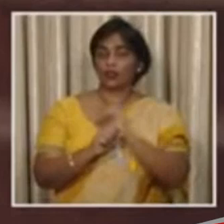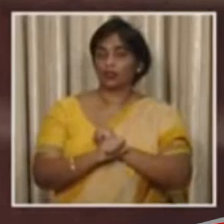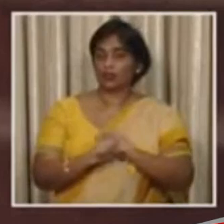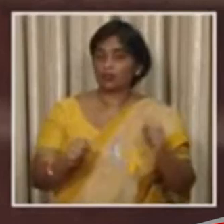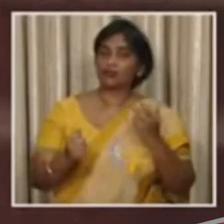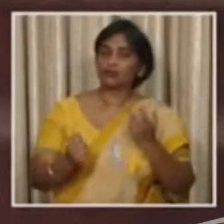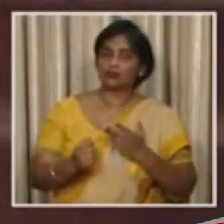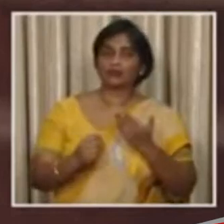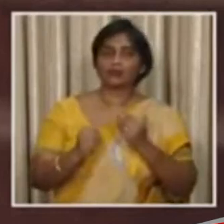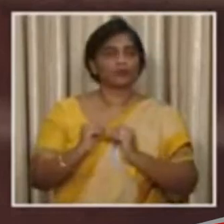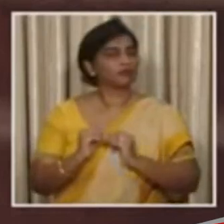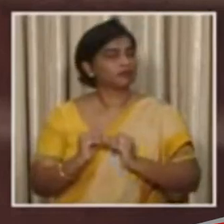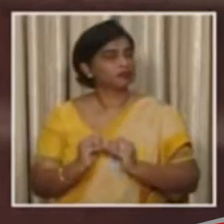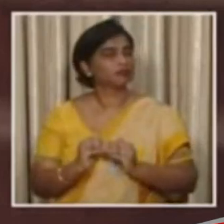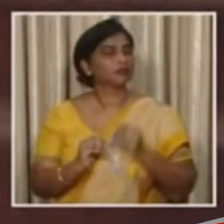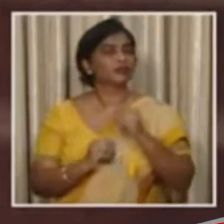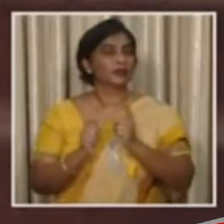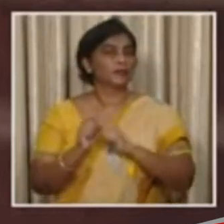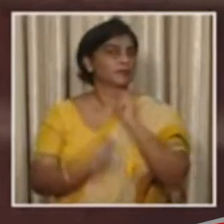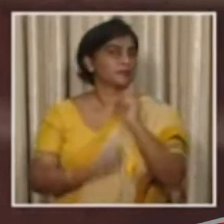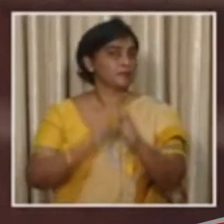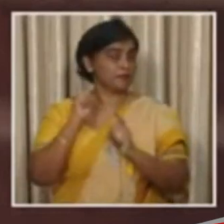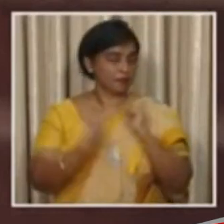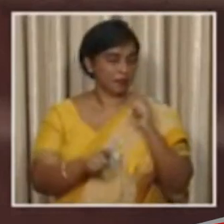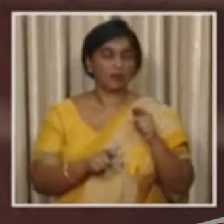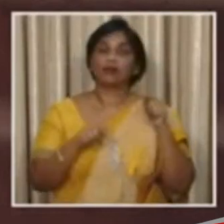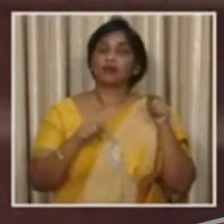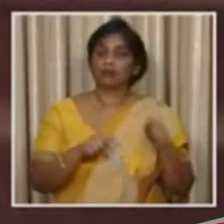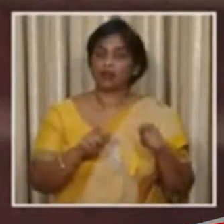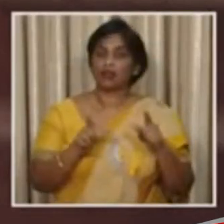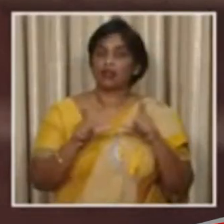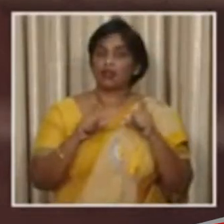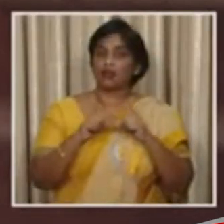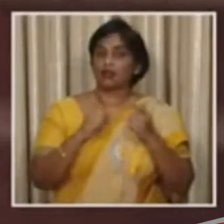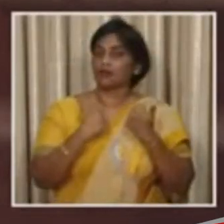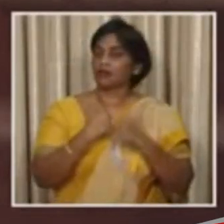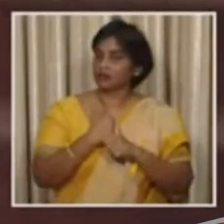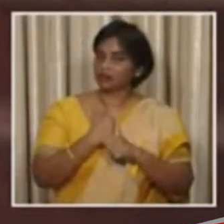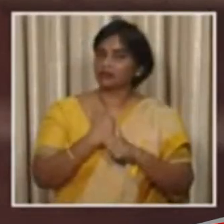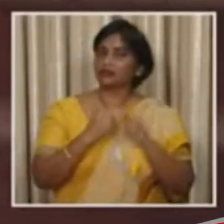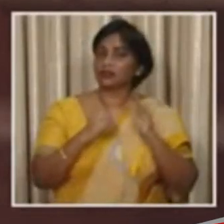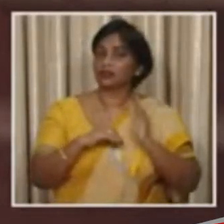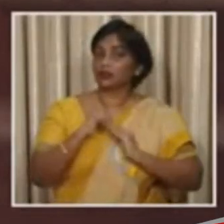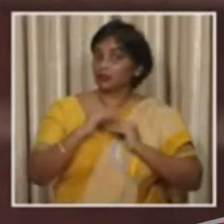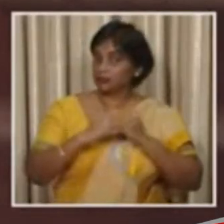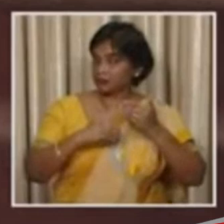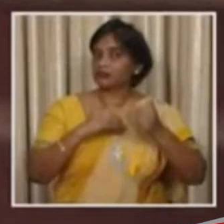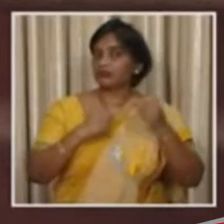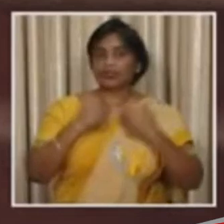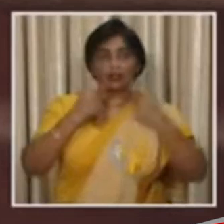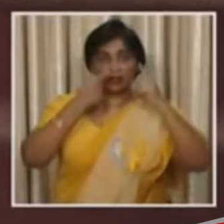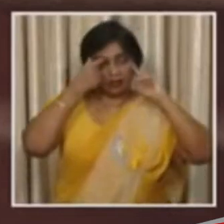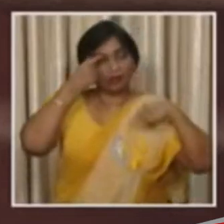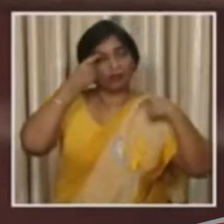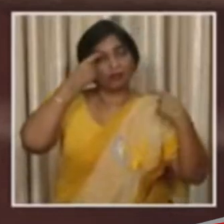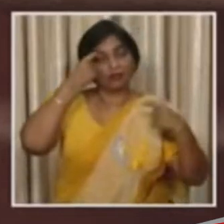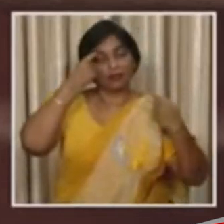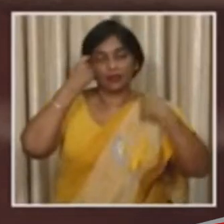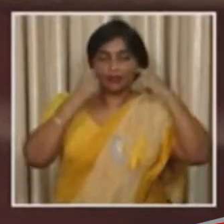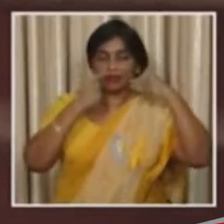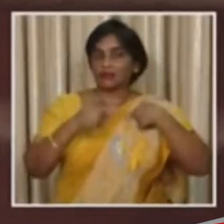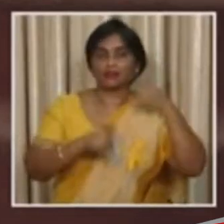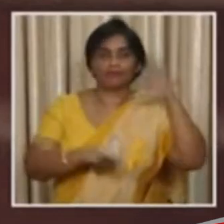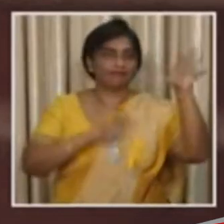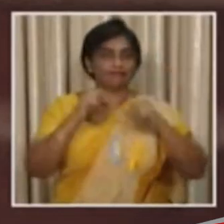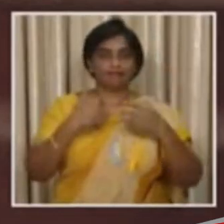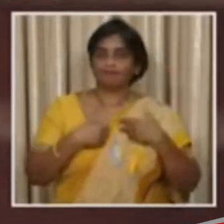කරලා සස්ටේන් වෙලා ඒකෙන් ගෙවා ගන්න නැහැ. ඊට පස්සේ පර්මිට් එක දැන් හදලා තියෙනවා. හැබැයි ඒකට ක්‍රමවේදයක් තියෙනවා. මට ඕන විදිහට ඕන මට ඕන ආයතන වලින් ගෙන්න